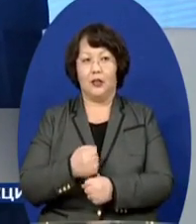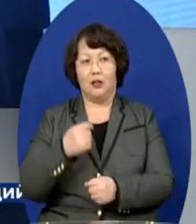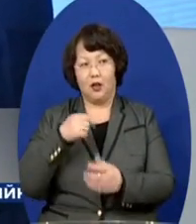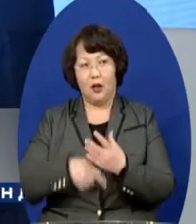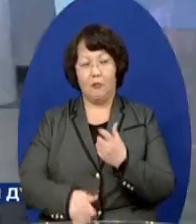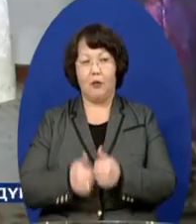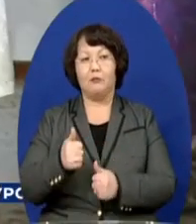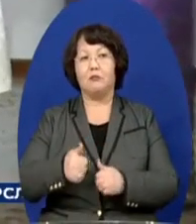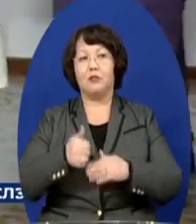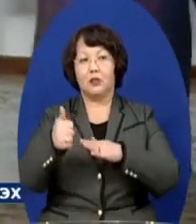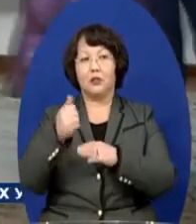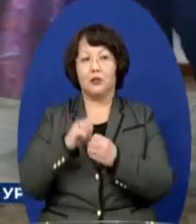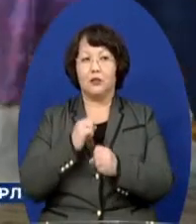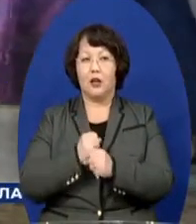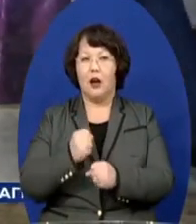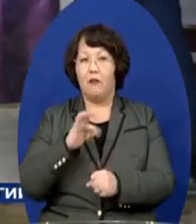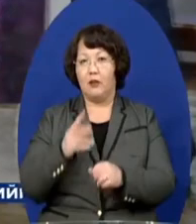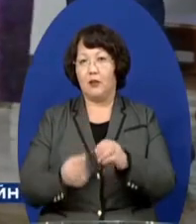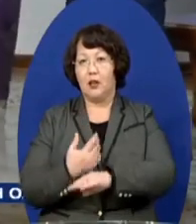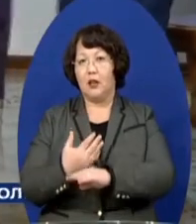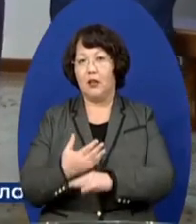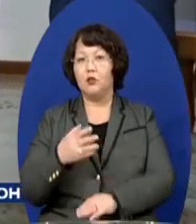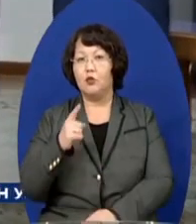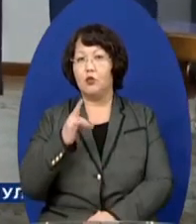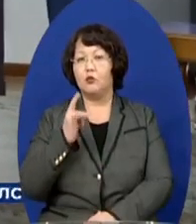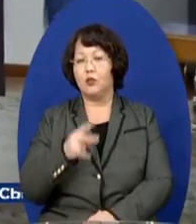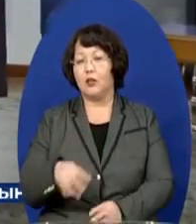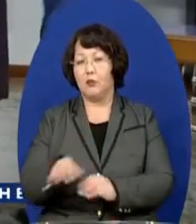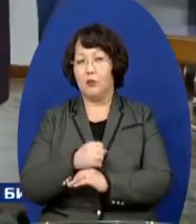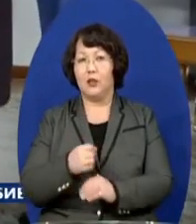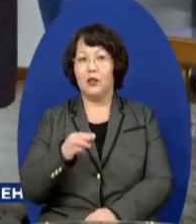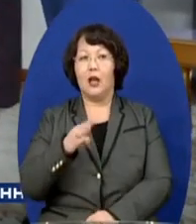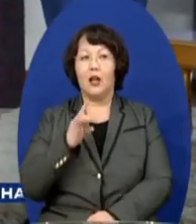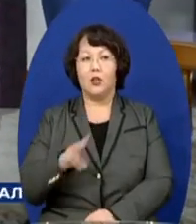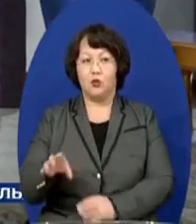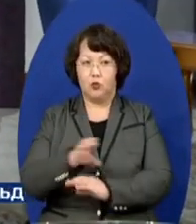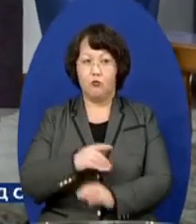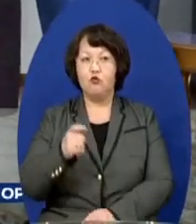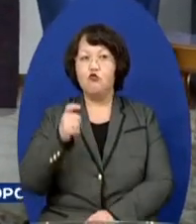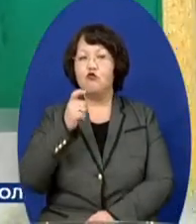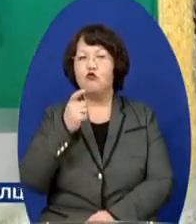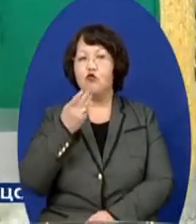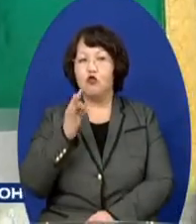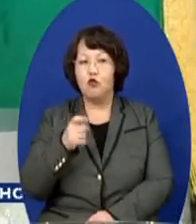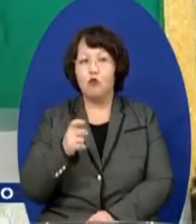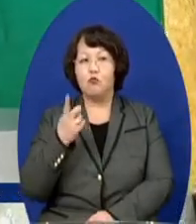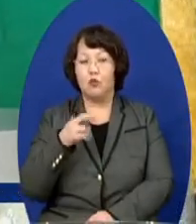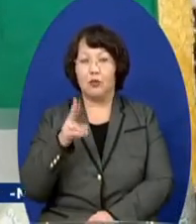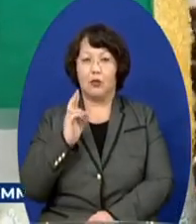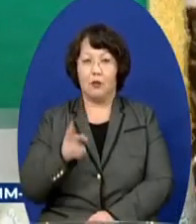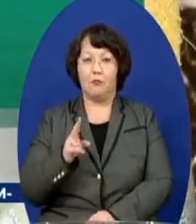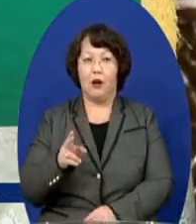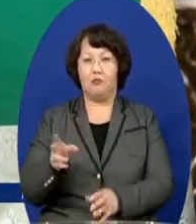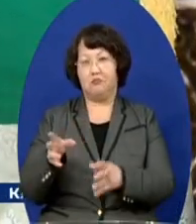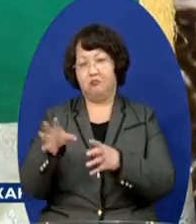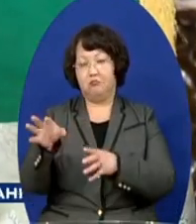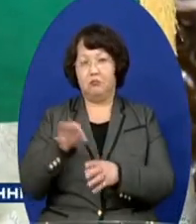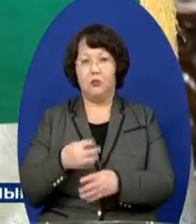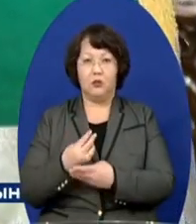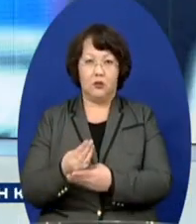манлайлжээ. Монгол улсын аварга тарайланч хамт олноор Хөвсгөл аймгийн Тарайлан сумын Хөх бүрд компани мөн шалгарсан юм аа.